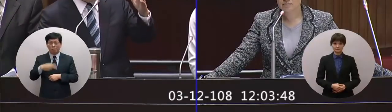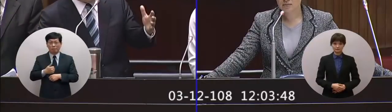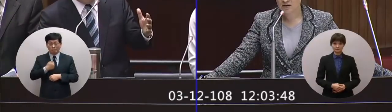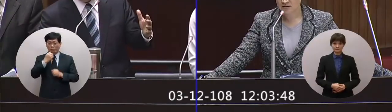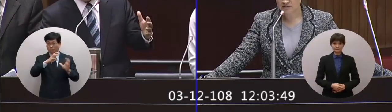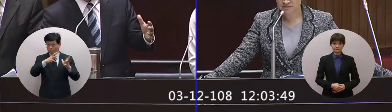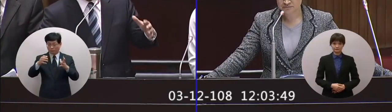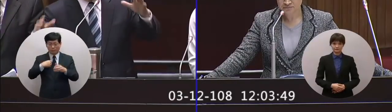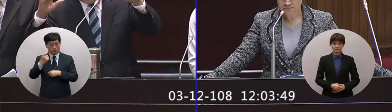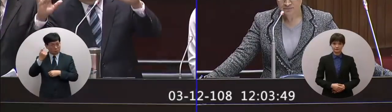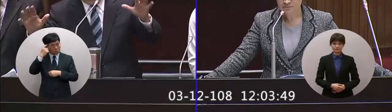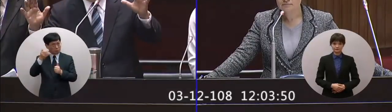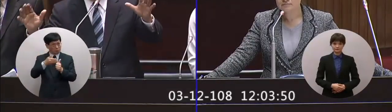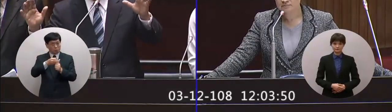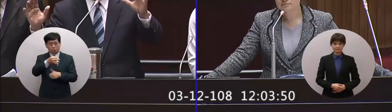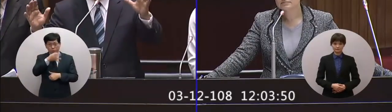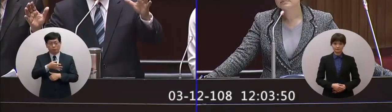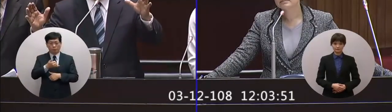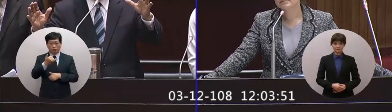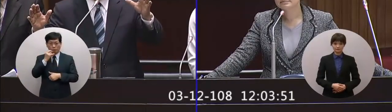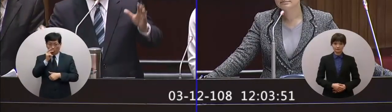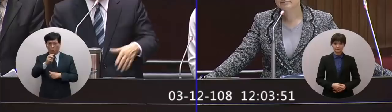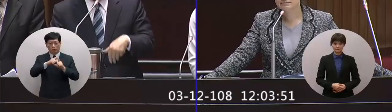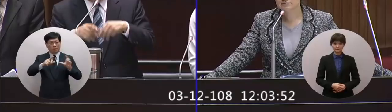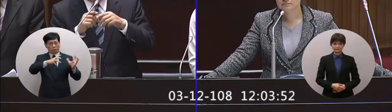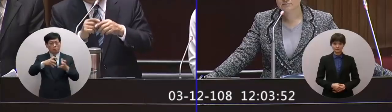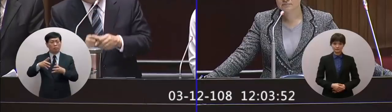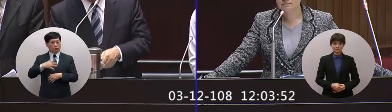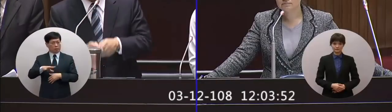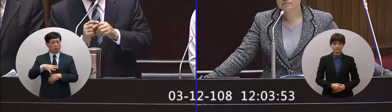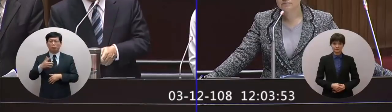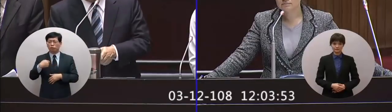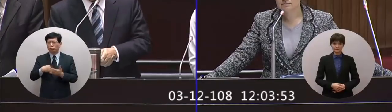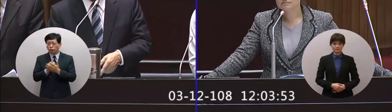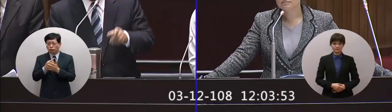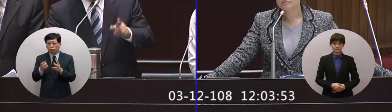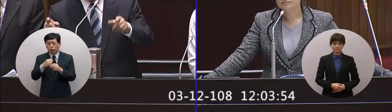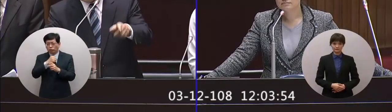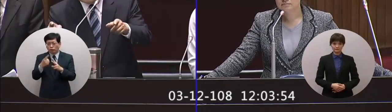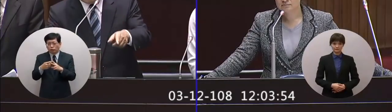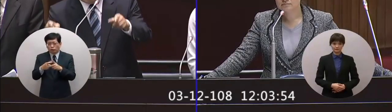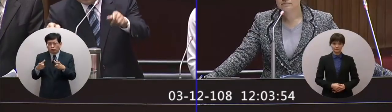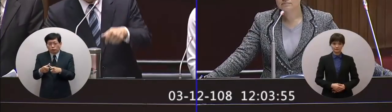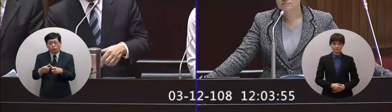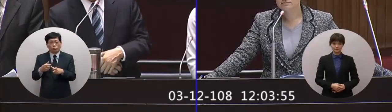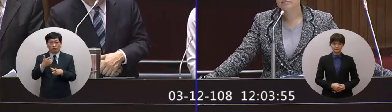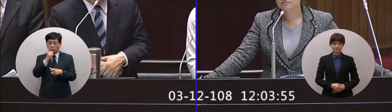有世界观看到大世界才知道不是只有台湾，才